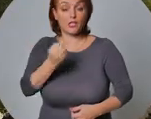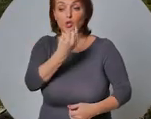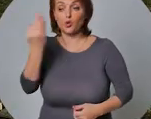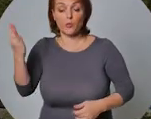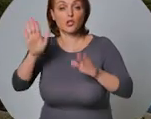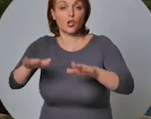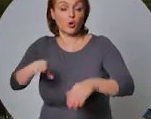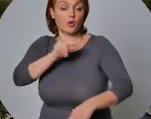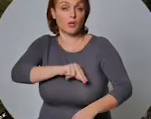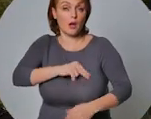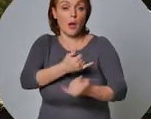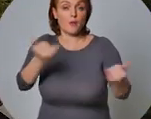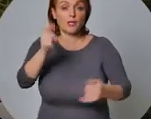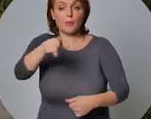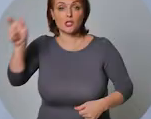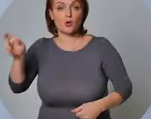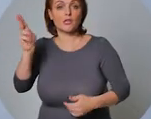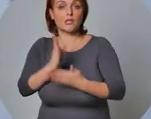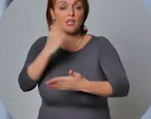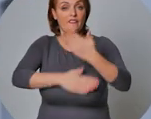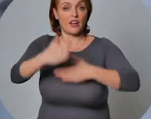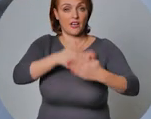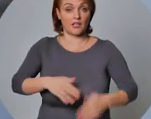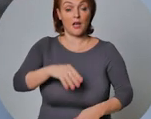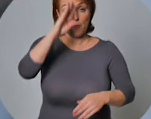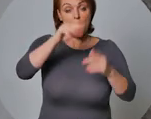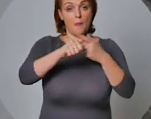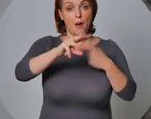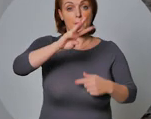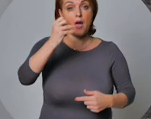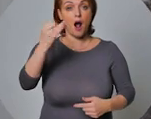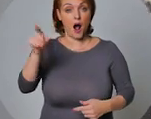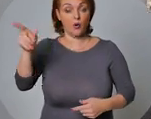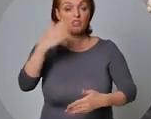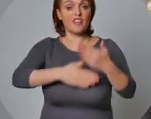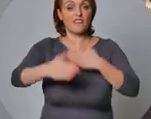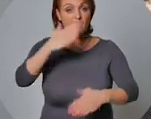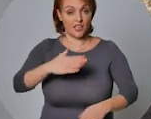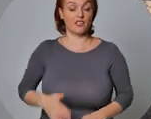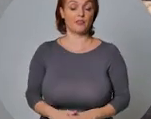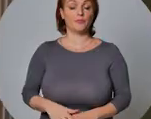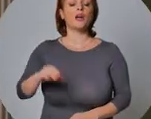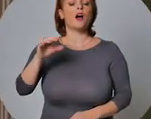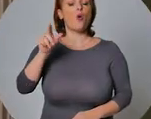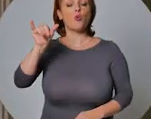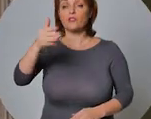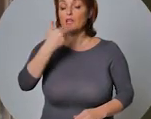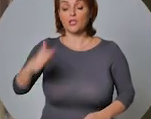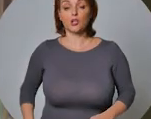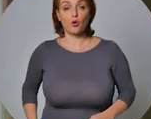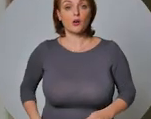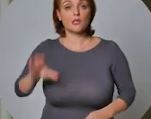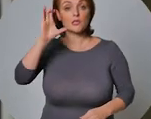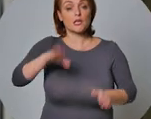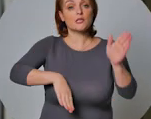de muncă pentru persoane cu dizabilități. Mihai are dizabilitate motorie, nu are un picior de la naștere,